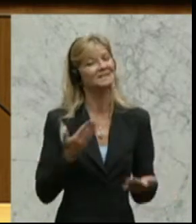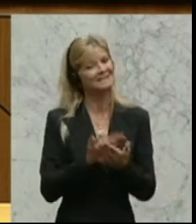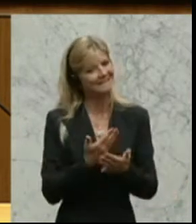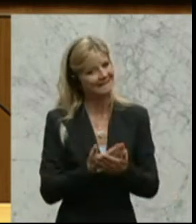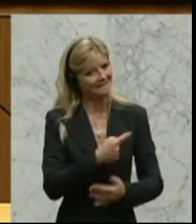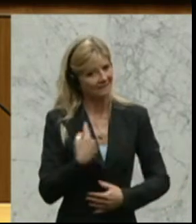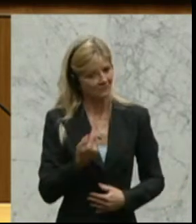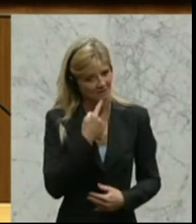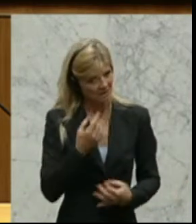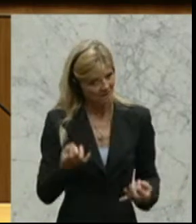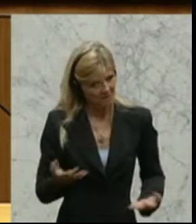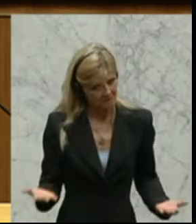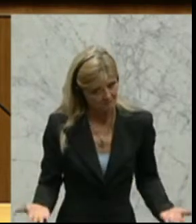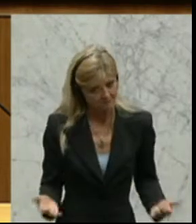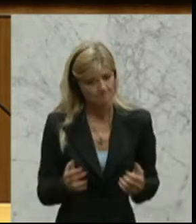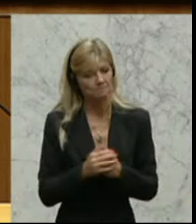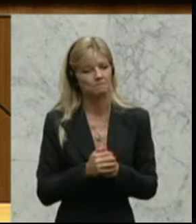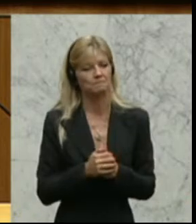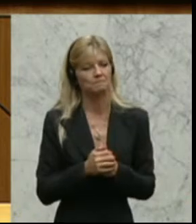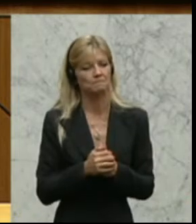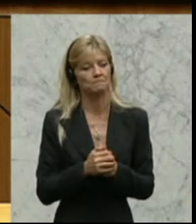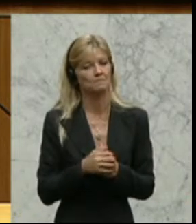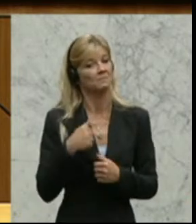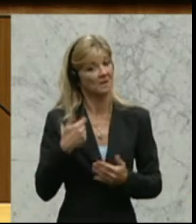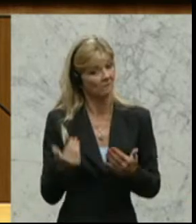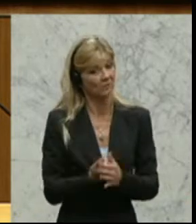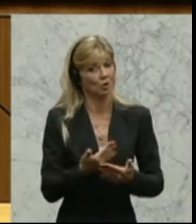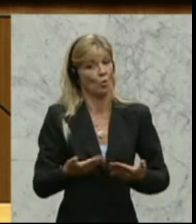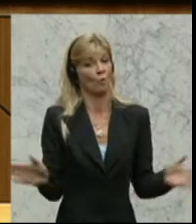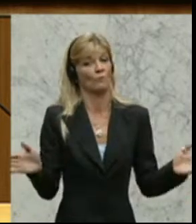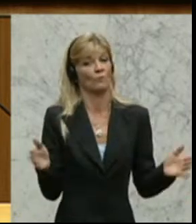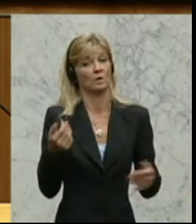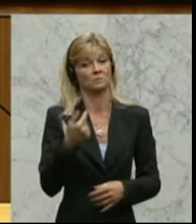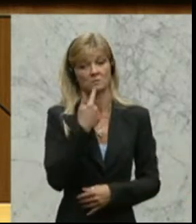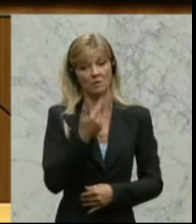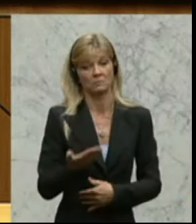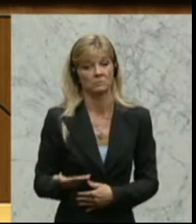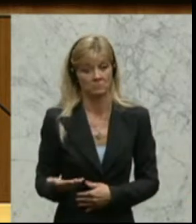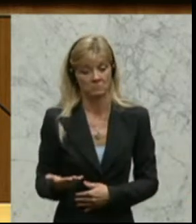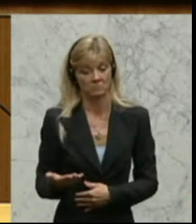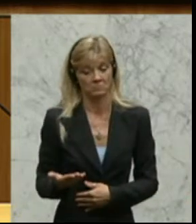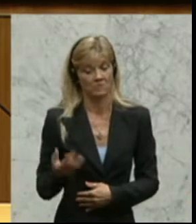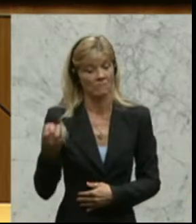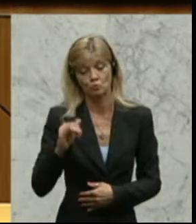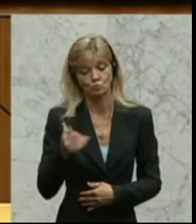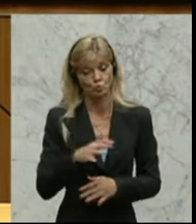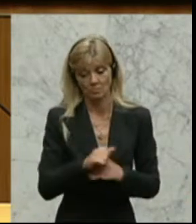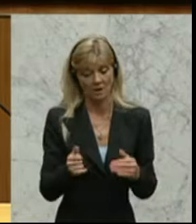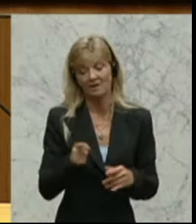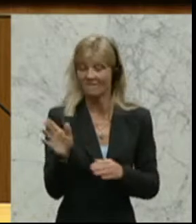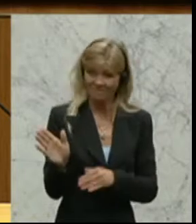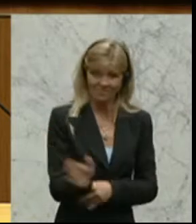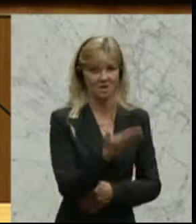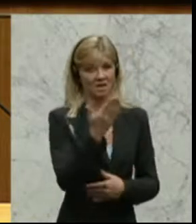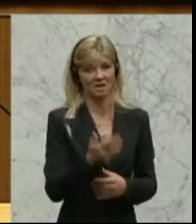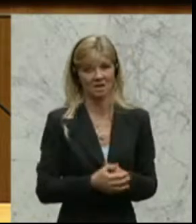und ich sage auch wieder ganz offen dazu, natürlich, was zu tun ist. Weg zum Beispiel mit den